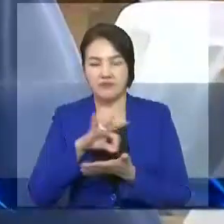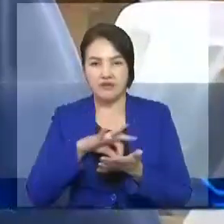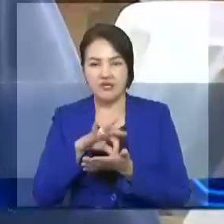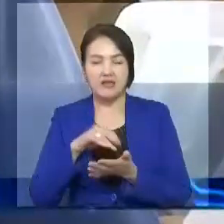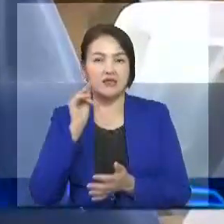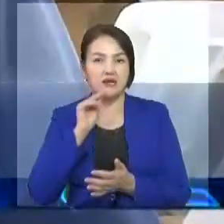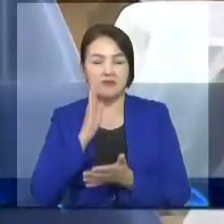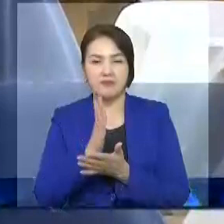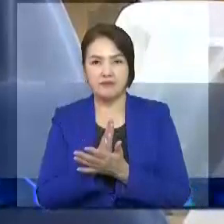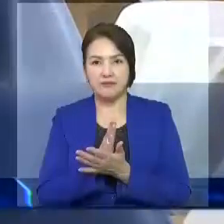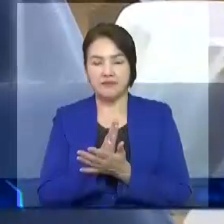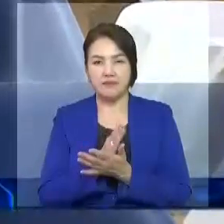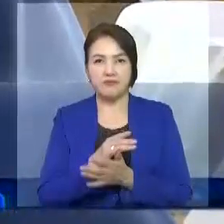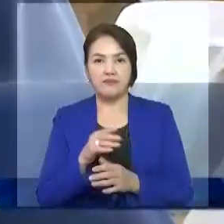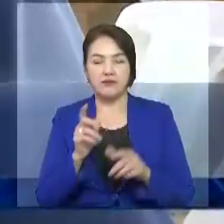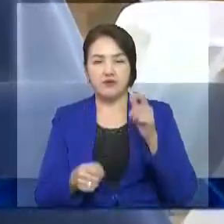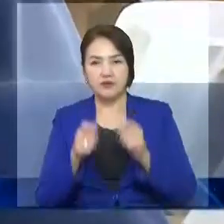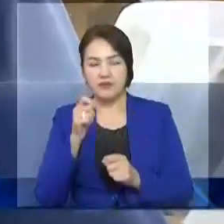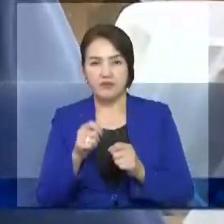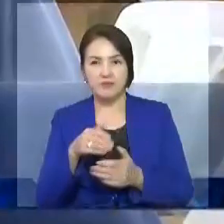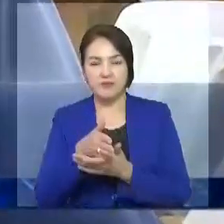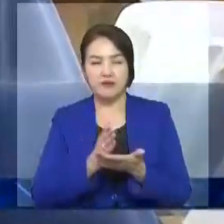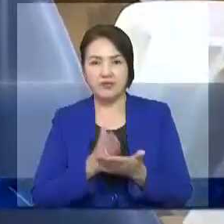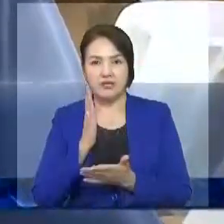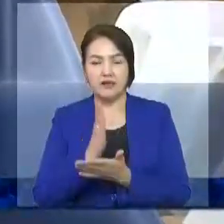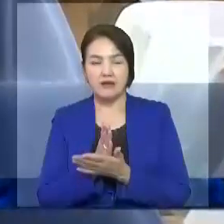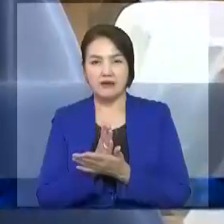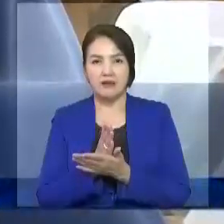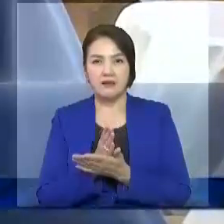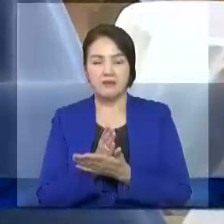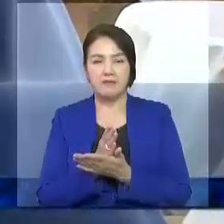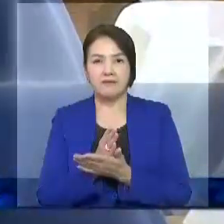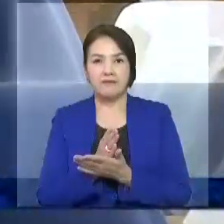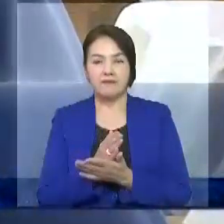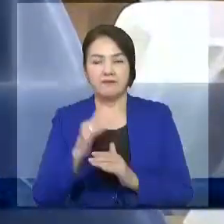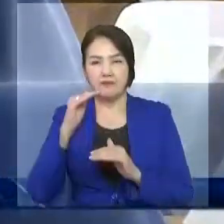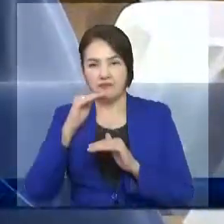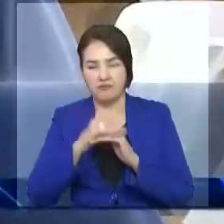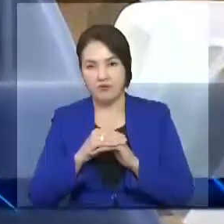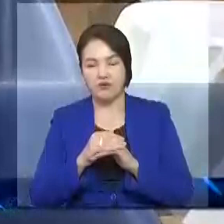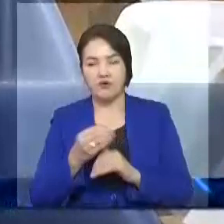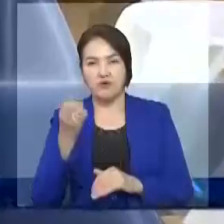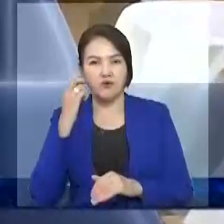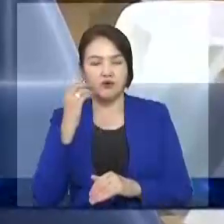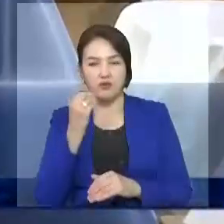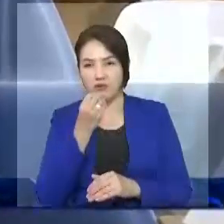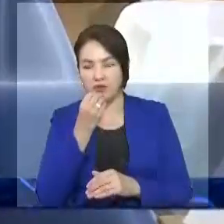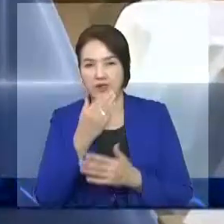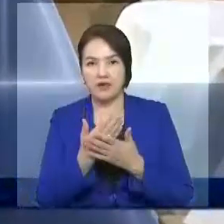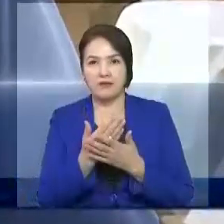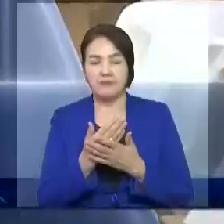бар, сүтімен, нанымыз бар. Сосын поздний ужин деп аталады,